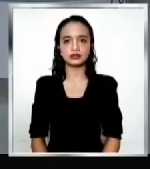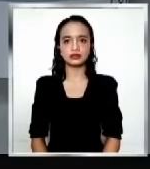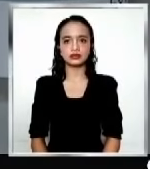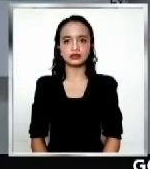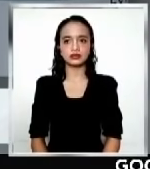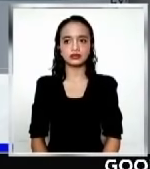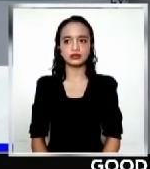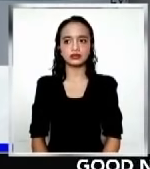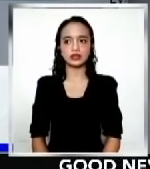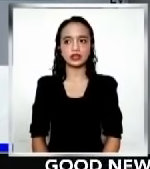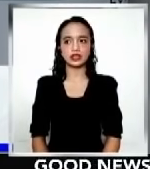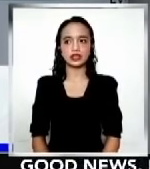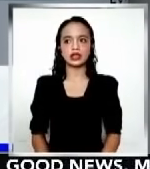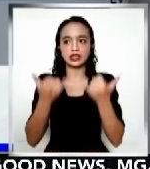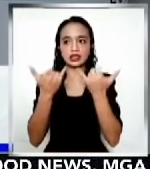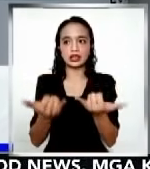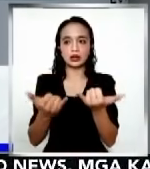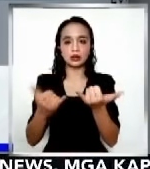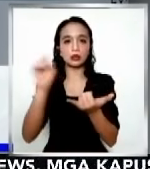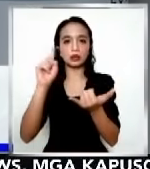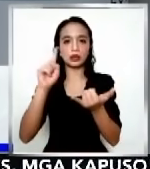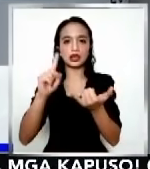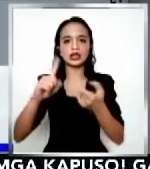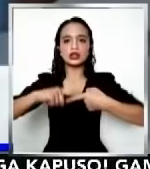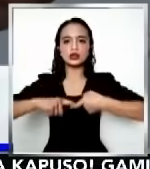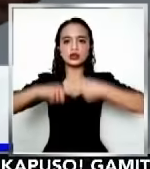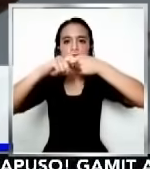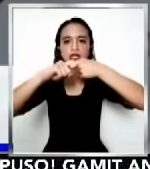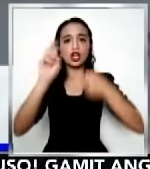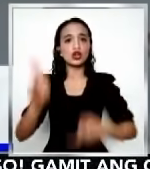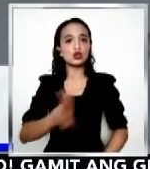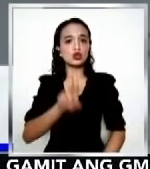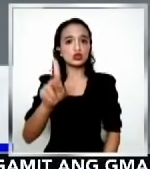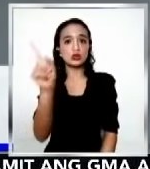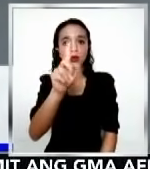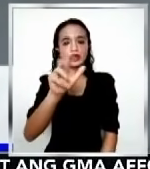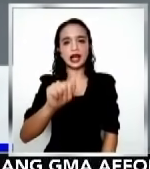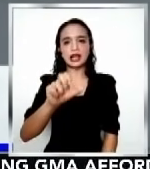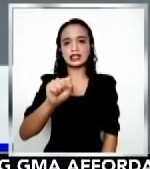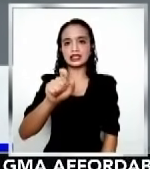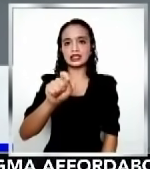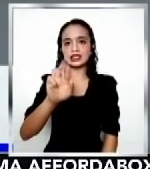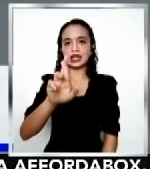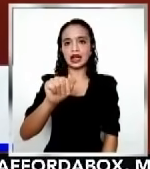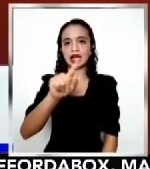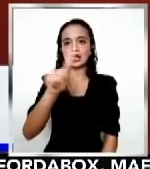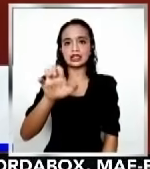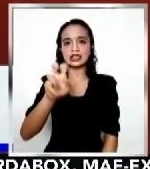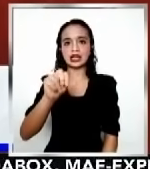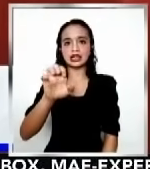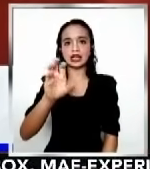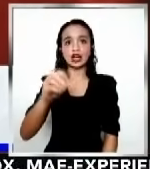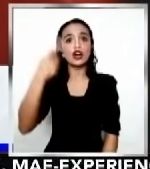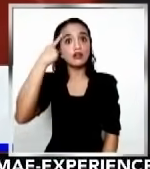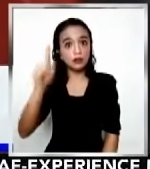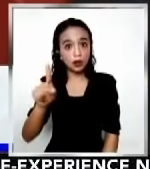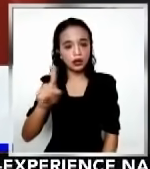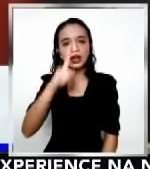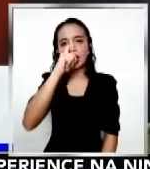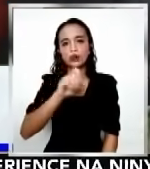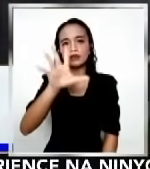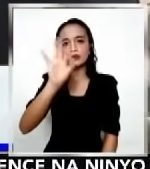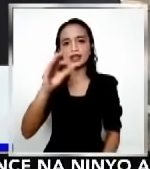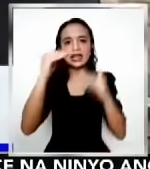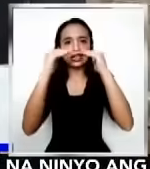Pansamantala munang ititigil ang paggamit ng bakuna ng AstraZeneca para sa mga 59 years old pababa. Ito ang abiso ngayon